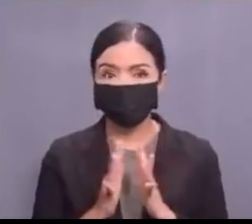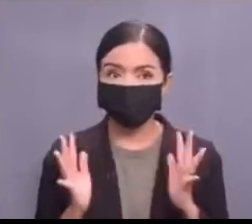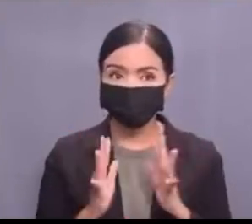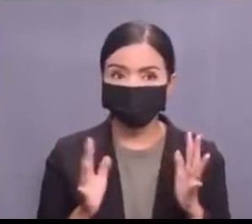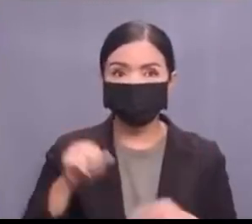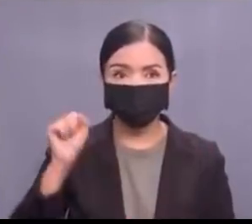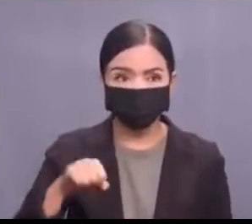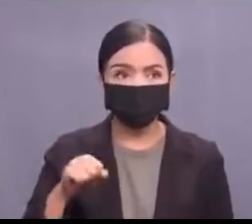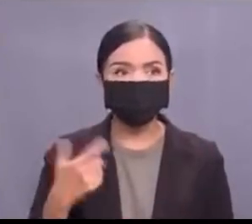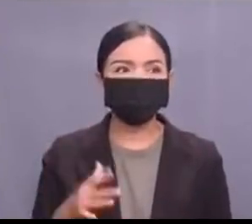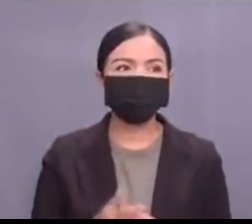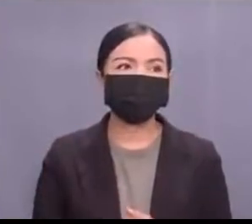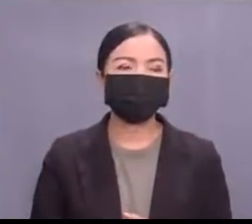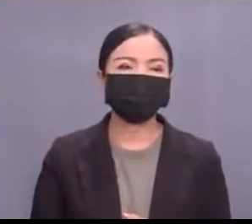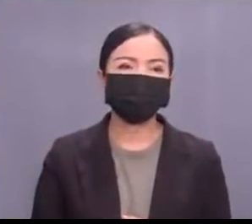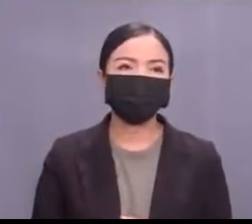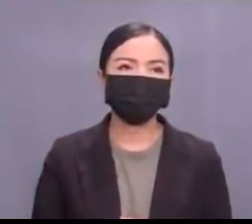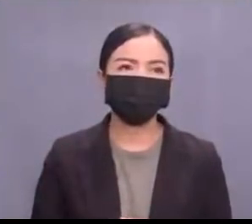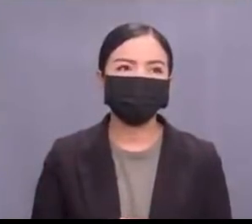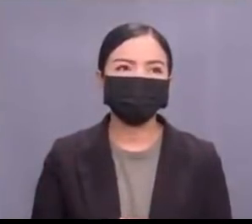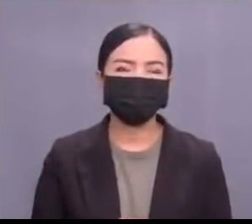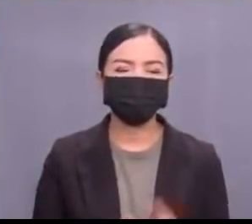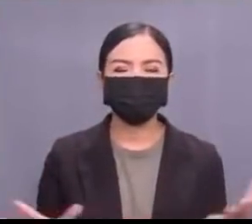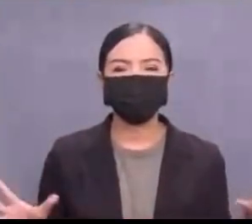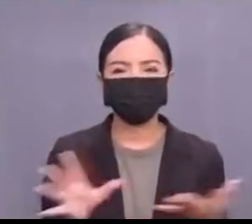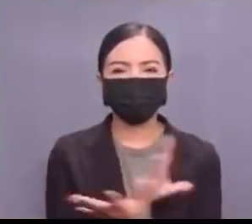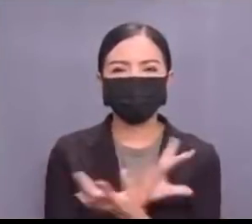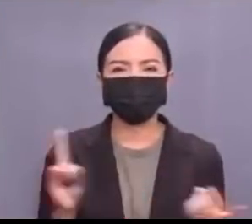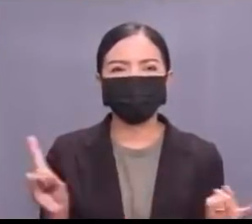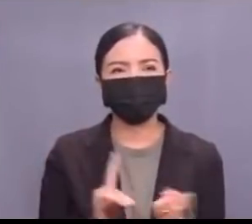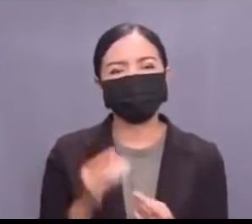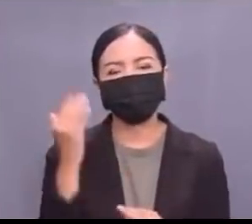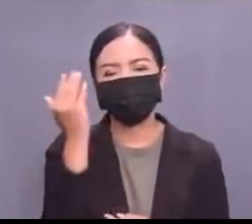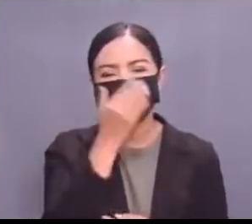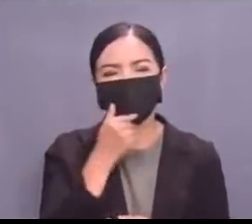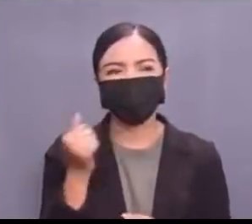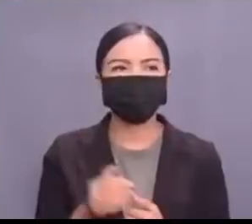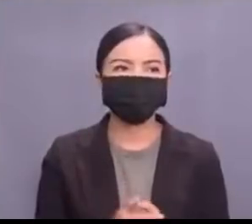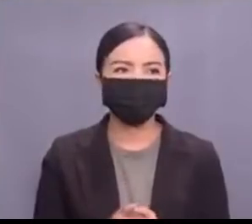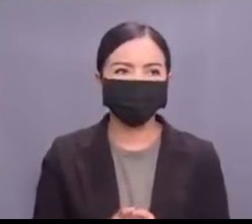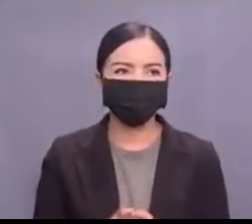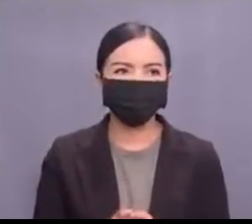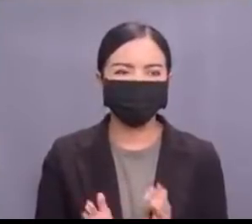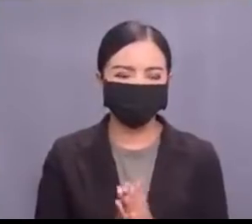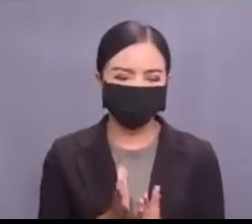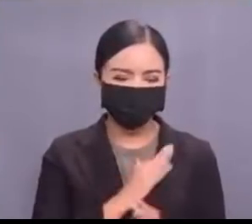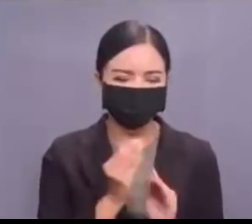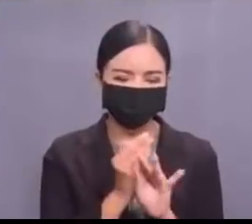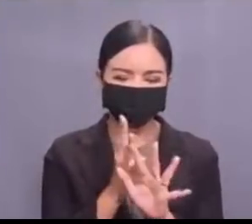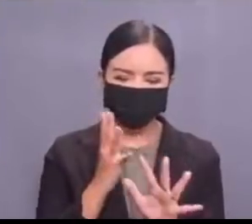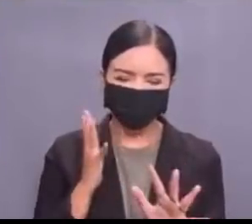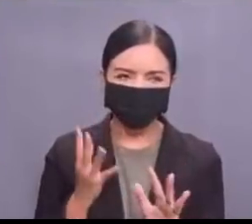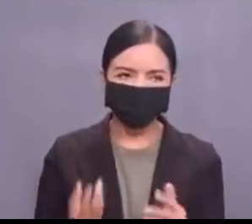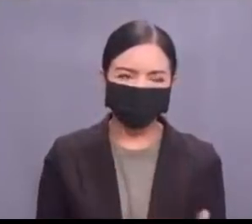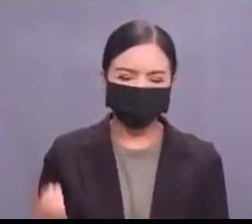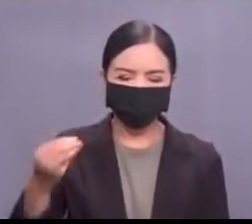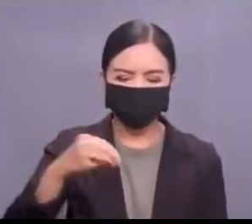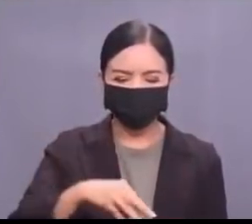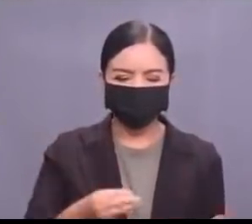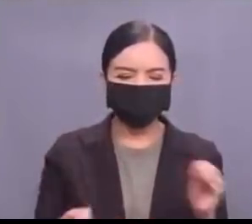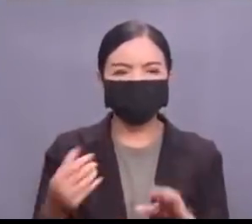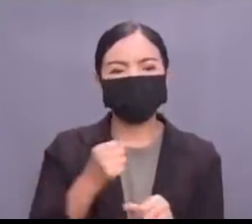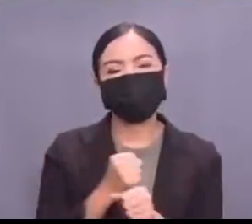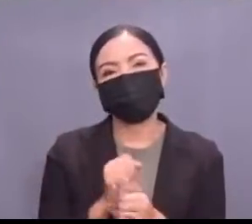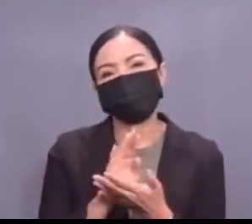ยอะแล้วค่ะแหมพอไปสะพานมอญก็มีขนบธรรมเนียมประเพณีวัฒนธรรมสวยงามมีการใส่บาตรกันด้วยค่ะที่นั่นนักท่องเที่ยวเยอะมากมาทำ